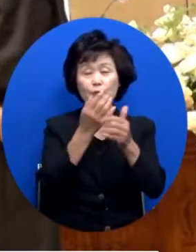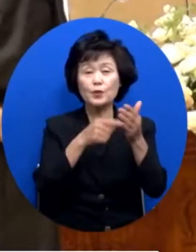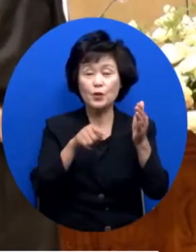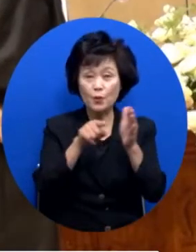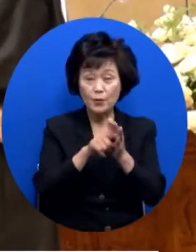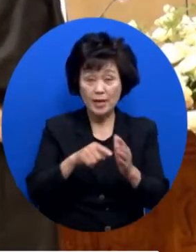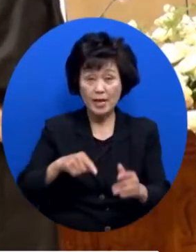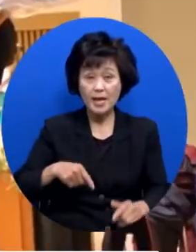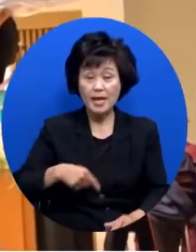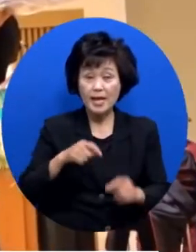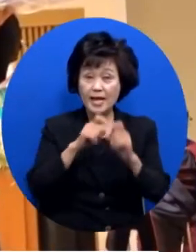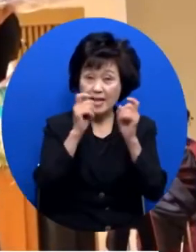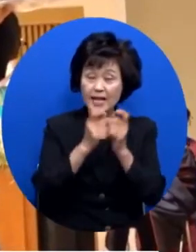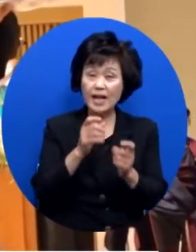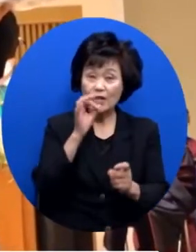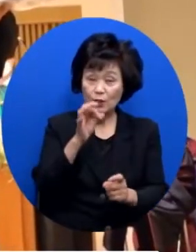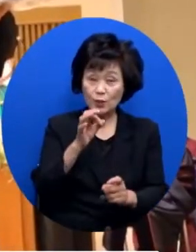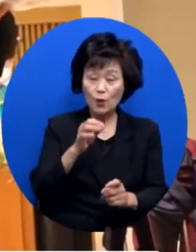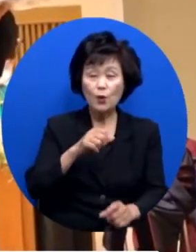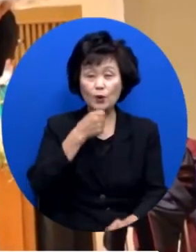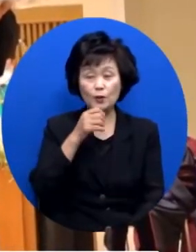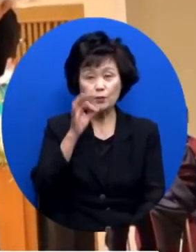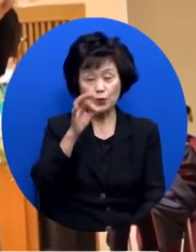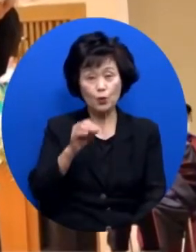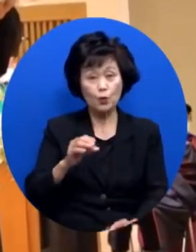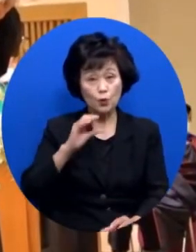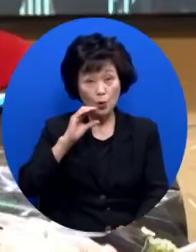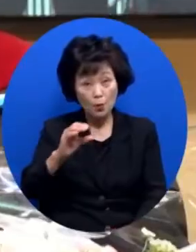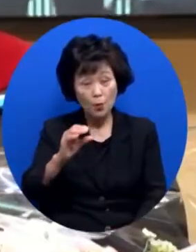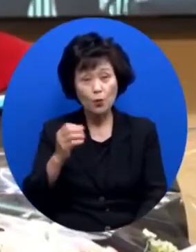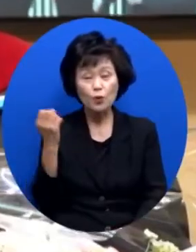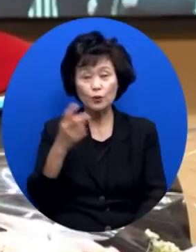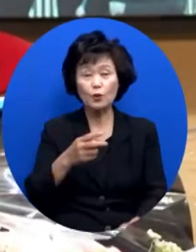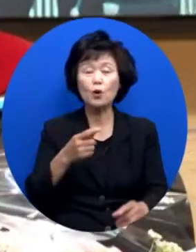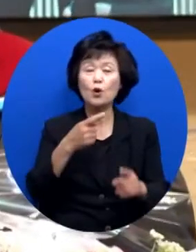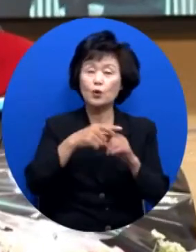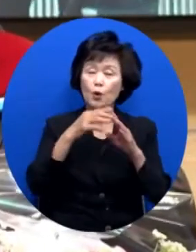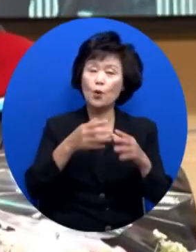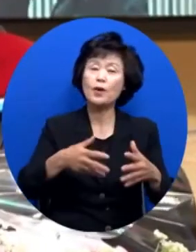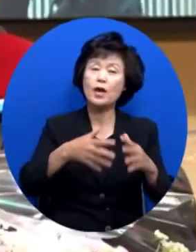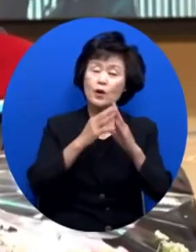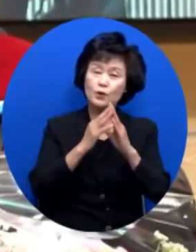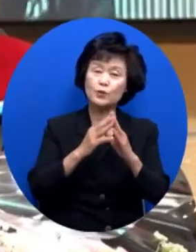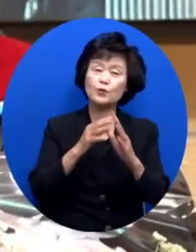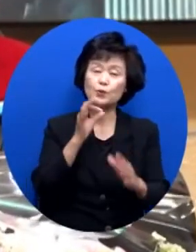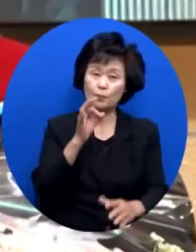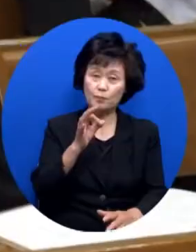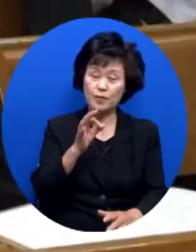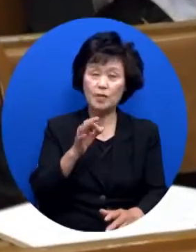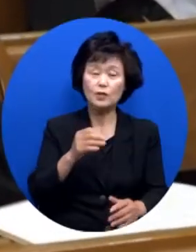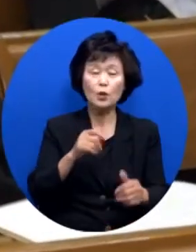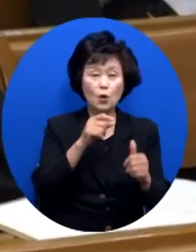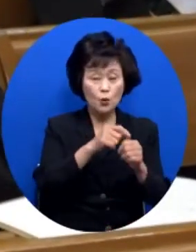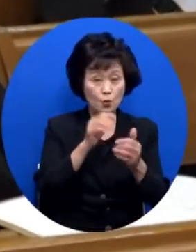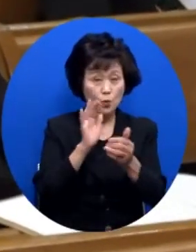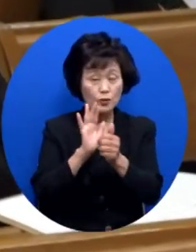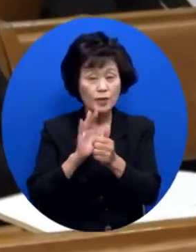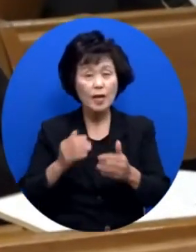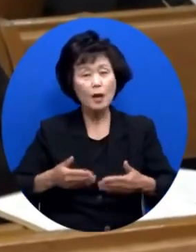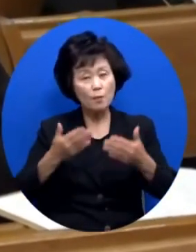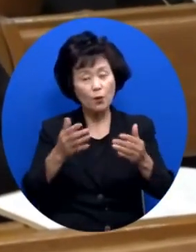수억 원을 장학금으로 쾌척한 것을 비롯해 교회 건축비 지원, 구제와 봉사에도 앞장서